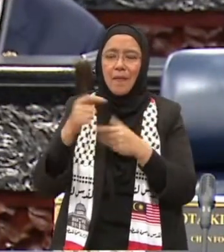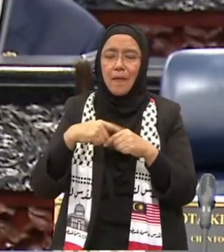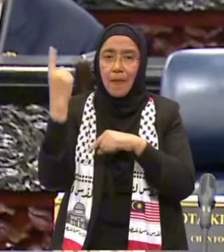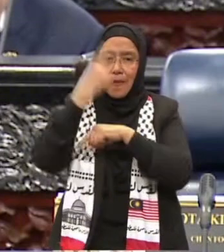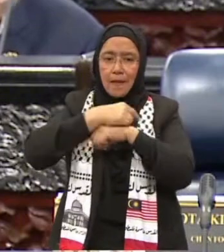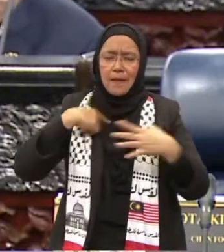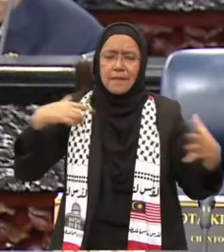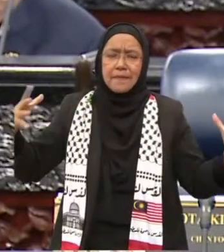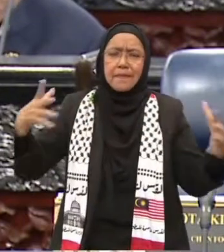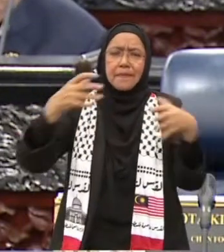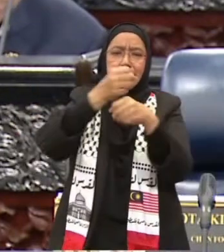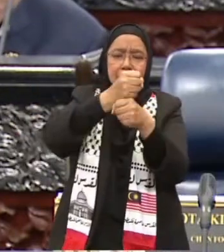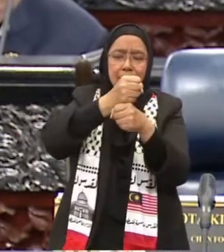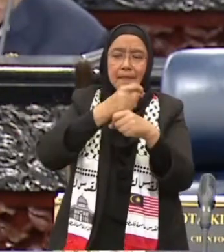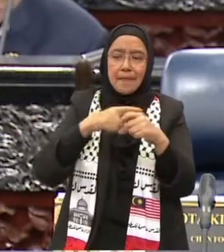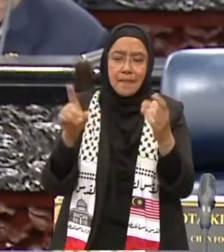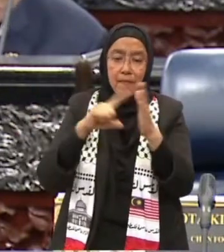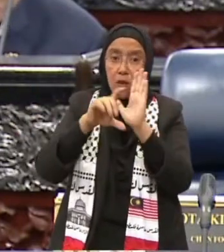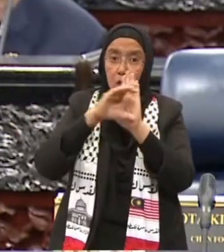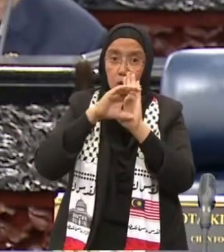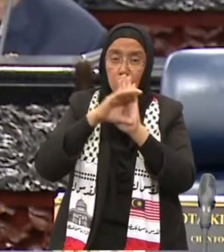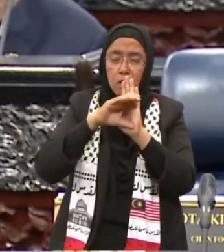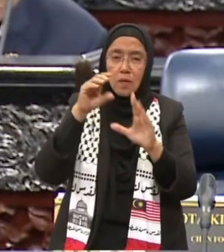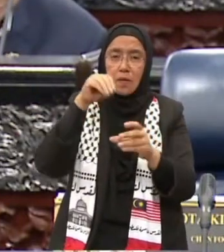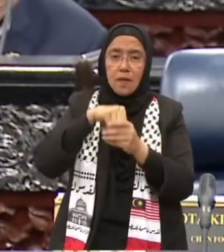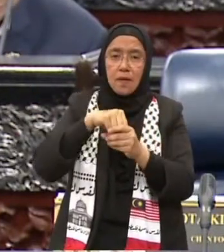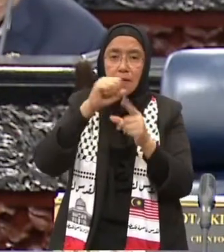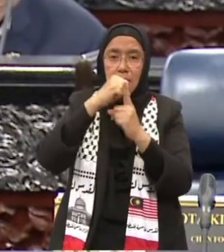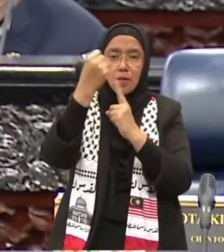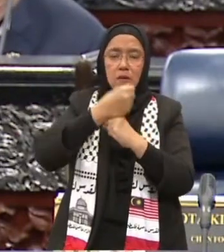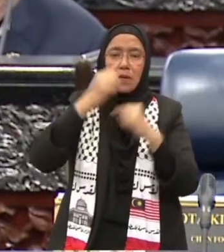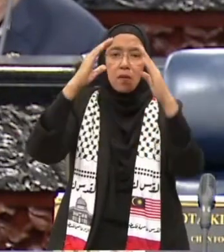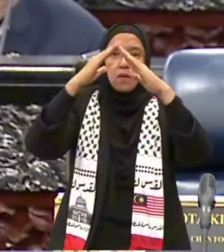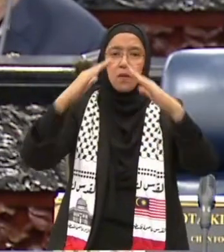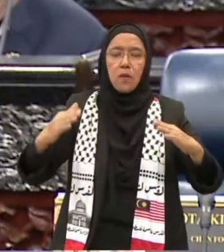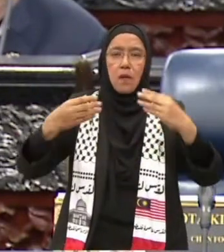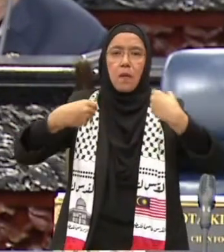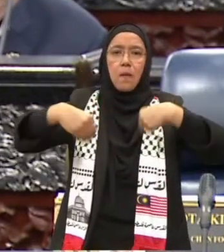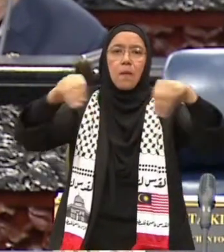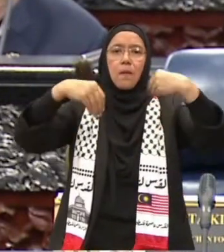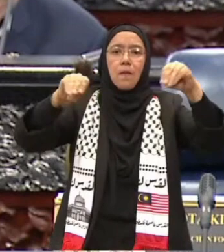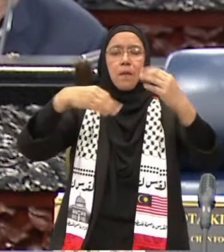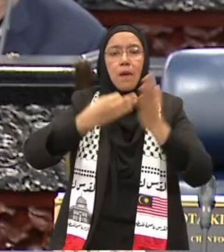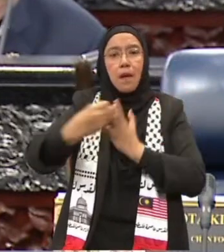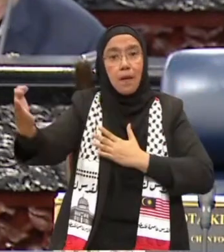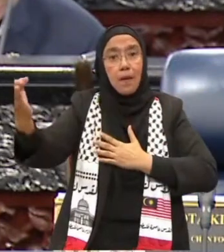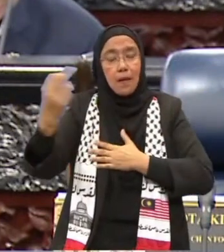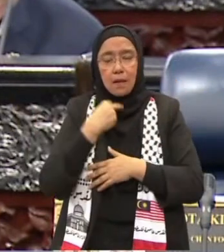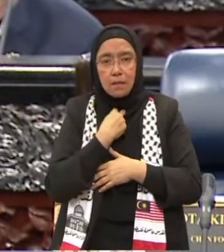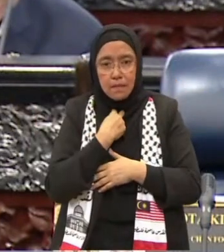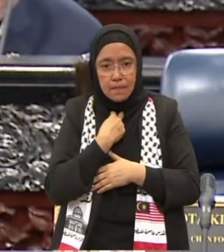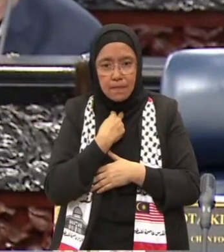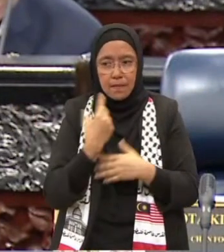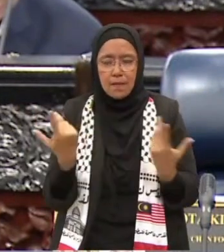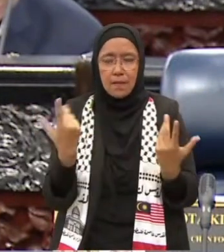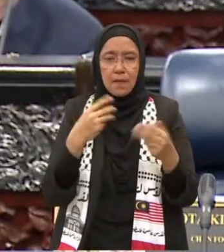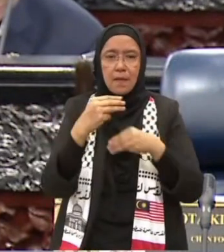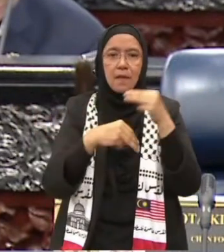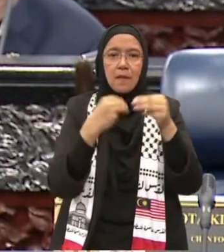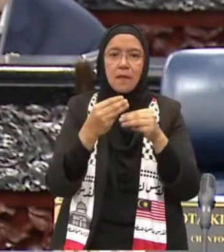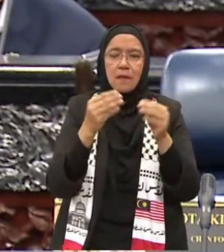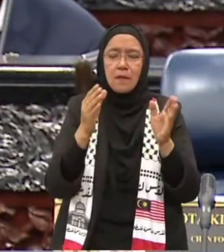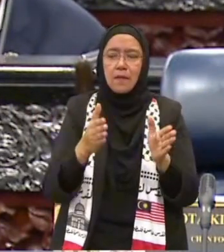isu rumah tidak terjual ataupun kegagalan untuk